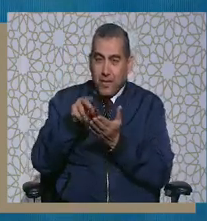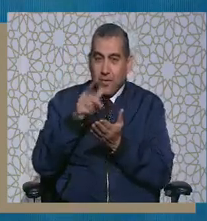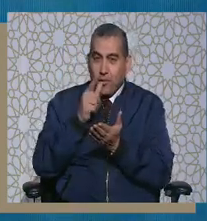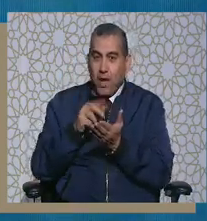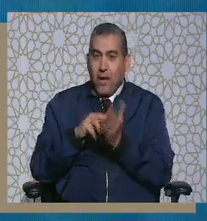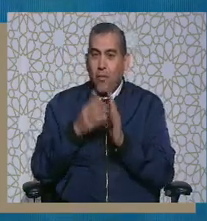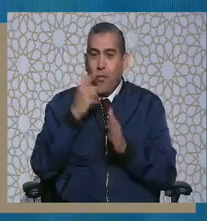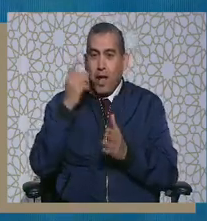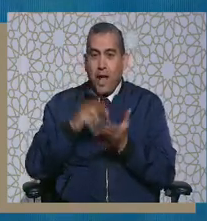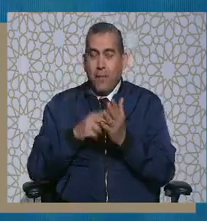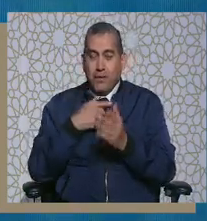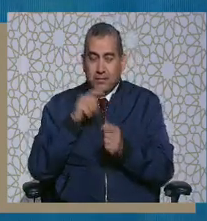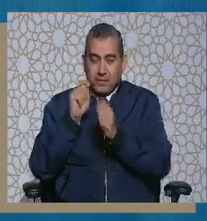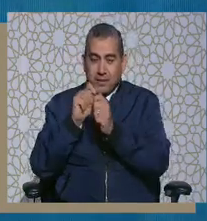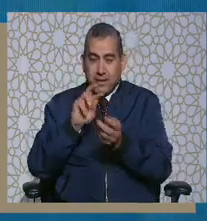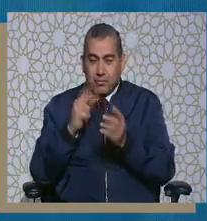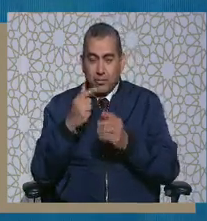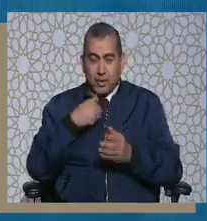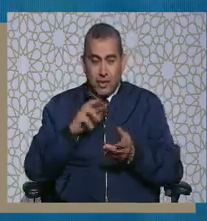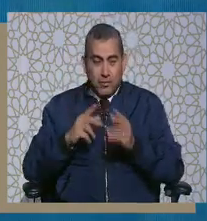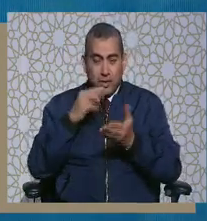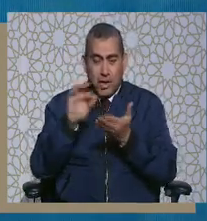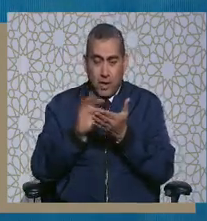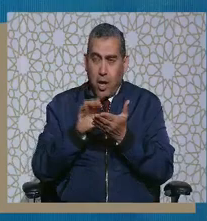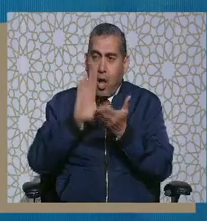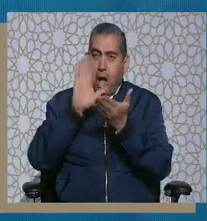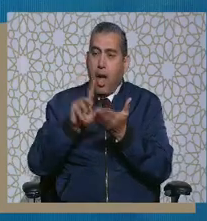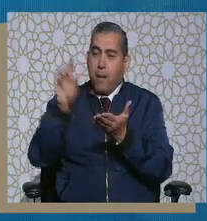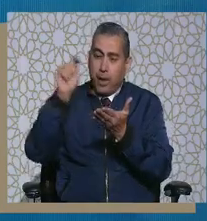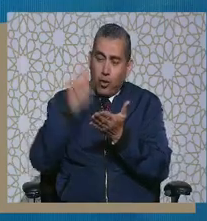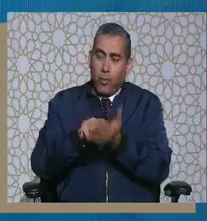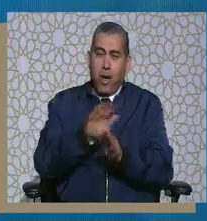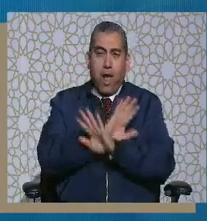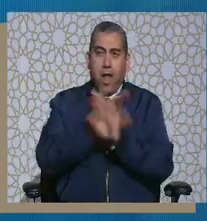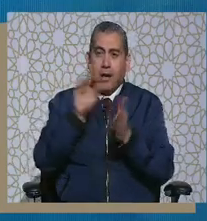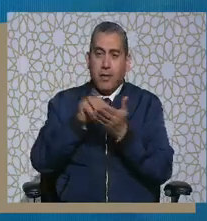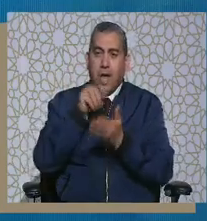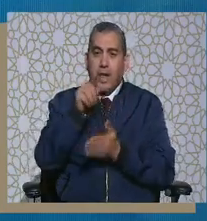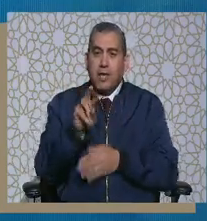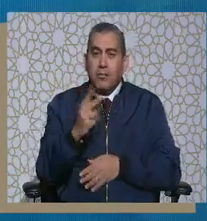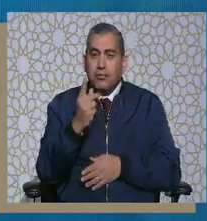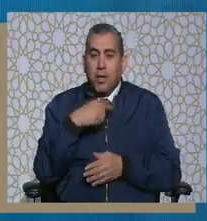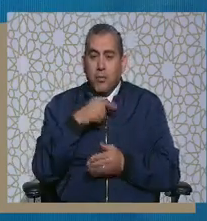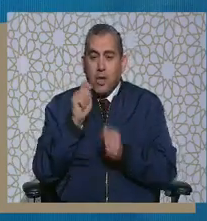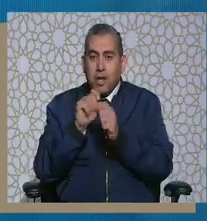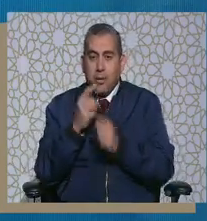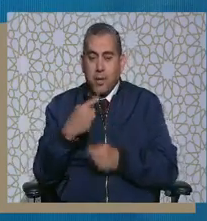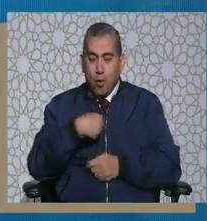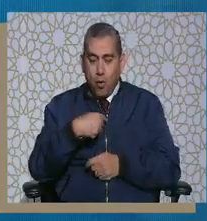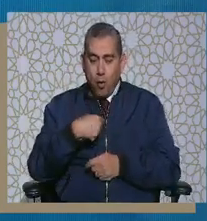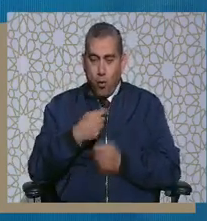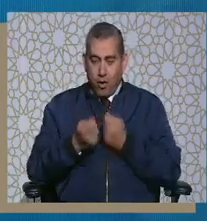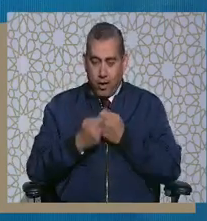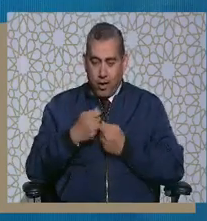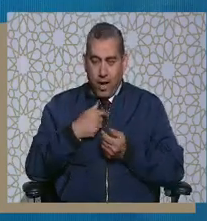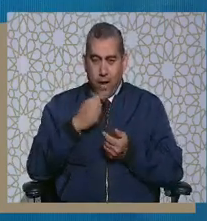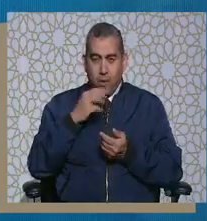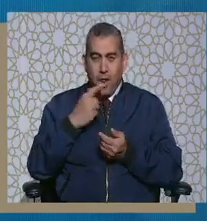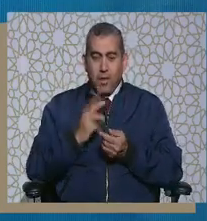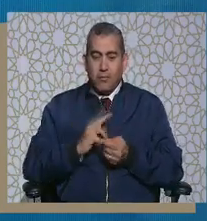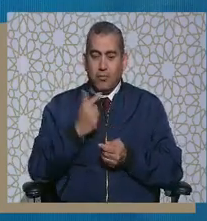الى التغيير انت مش محتاج تغير الاقدار انت اللي محتاج تتغير انت اللي محتاج تقرا بطريقه